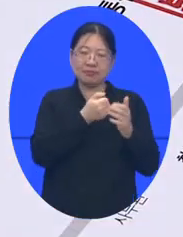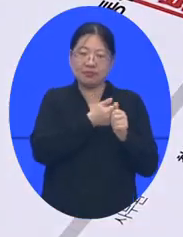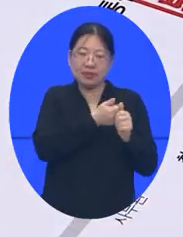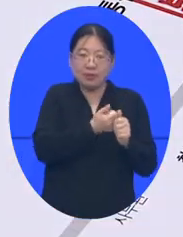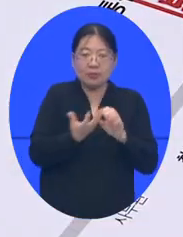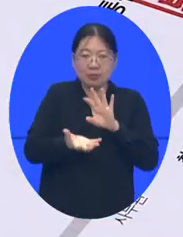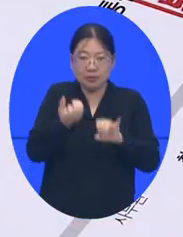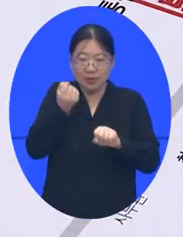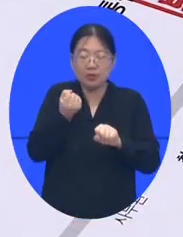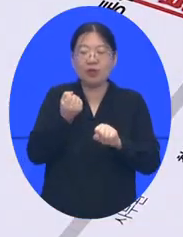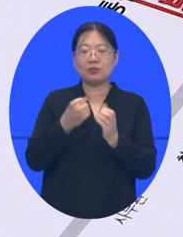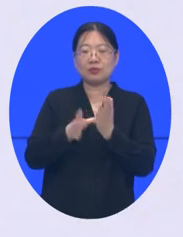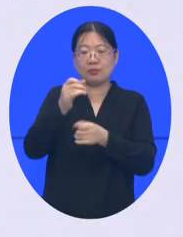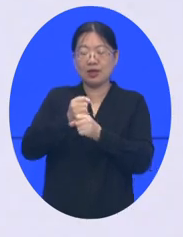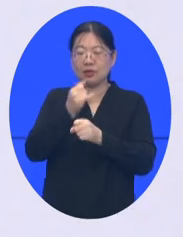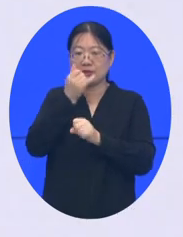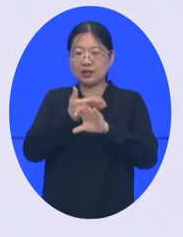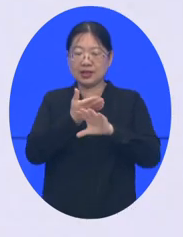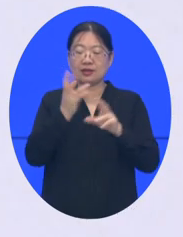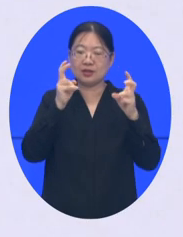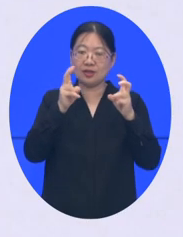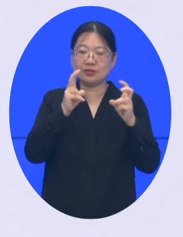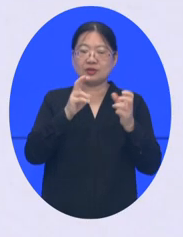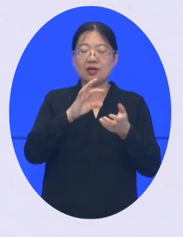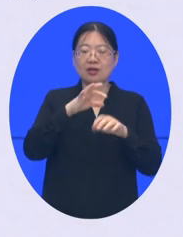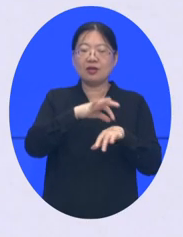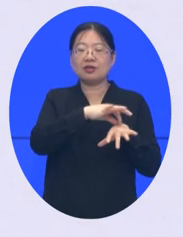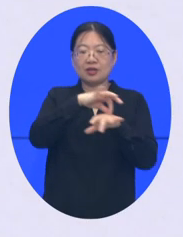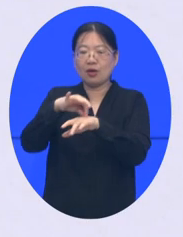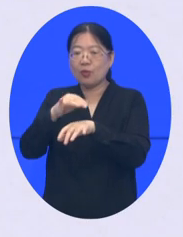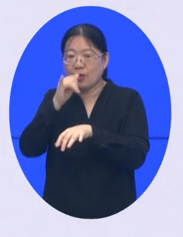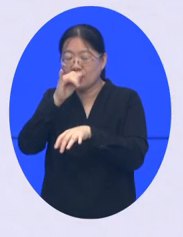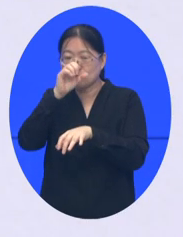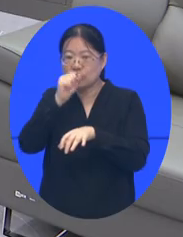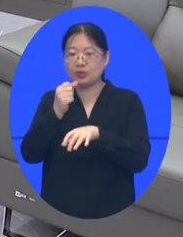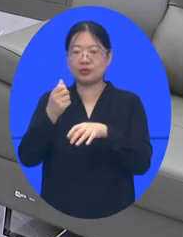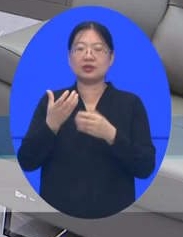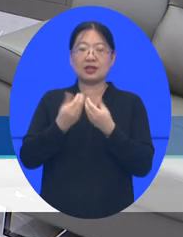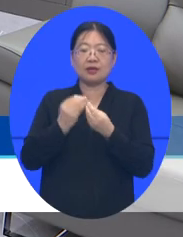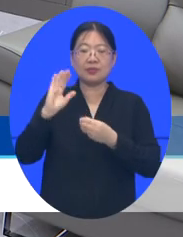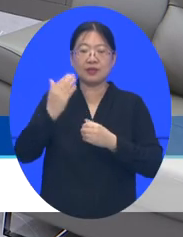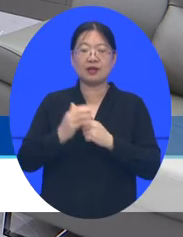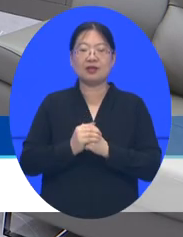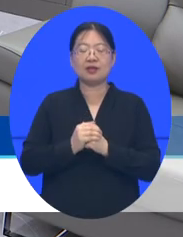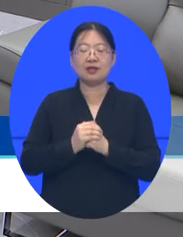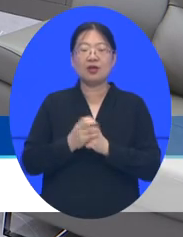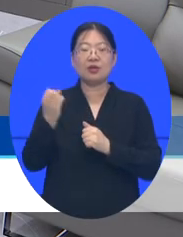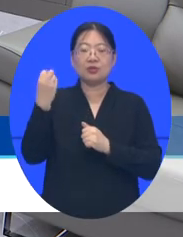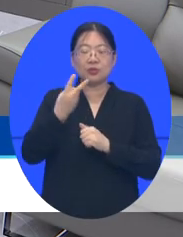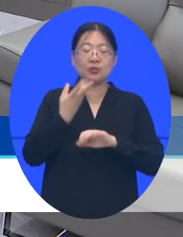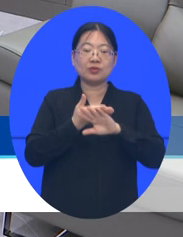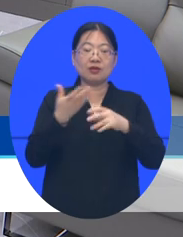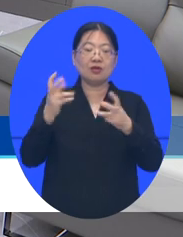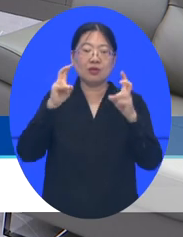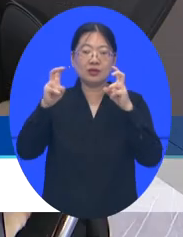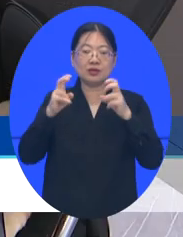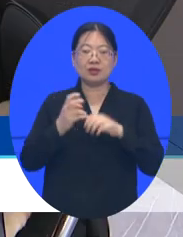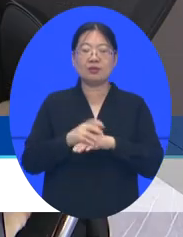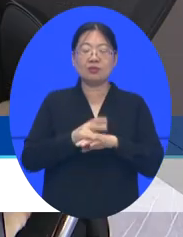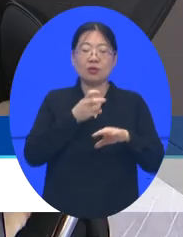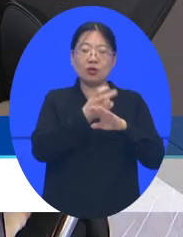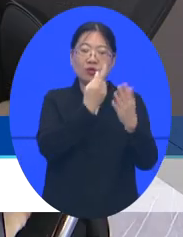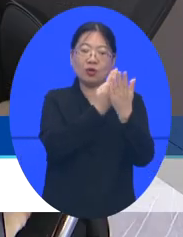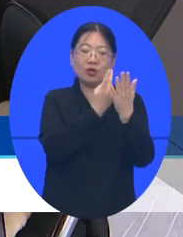출시할 수 있는 것은 물론 다른 기업에도 적용 가능한 좋은 선례가 된 겁니다. 경기도 컨설팅을 받은 또 다른 업체는